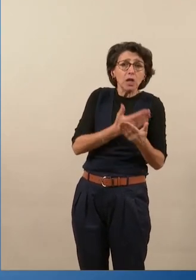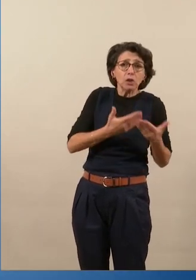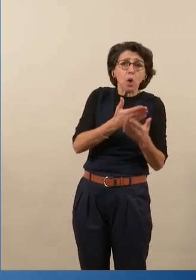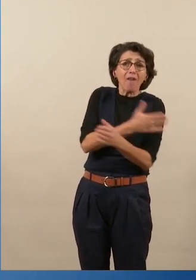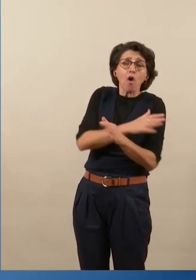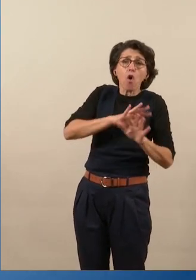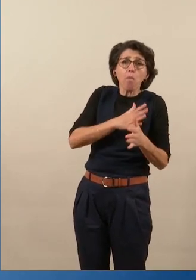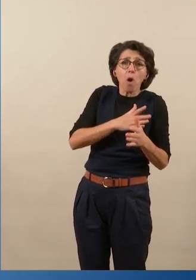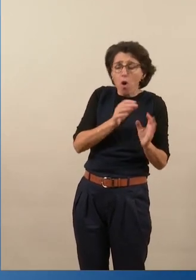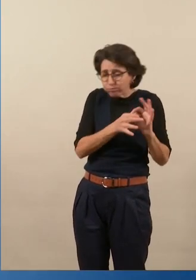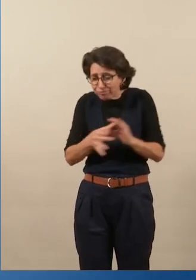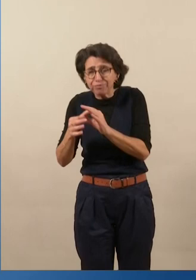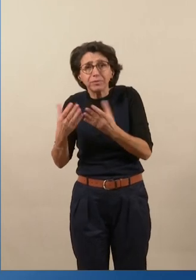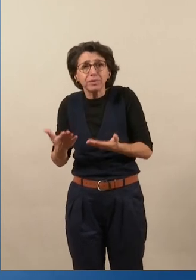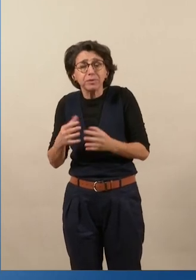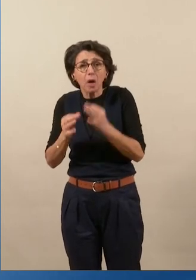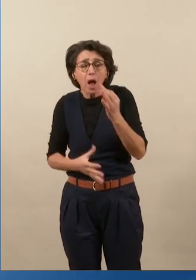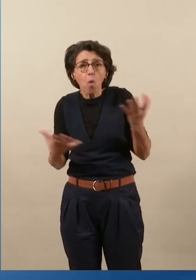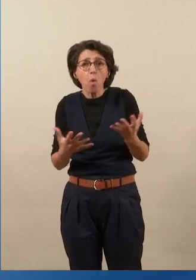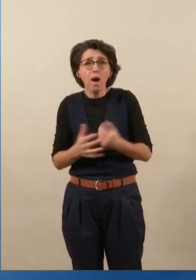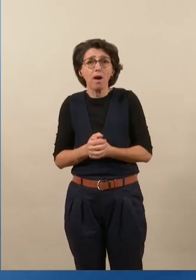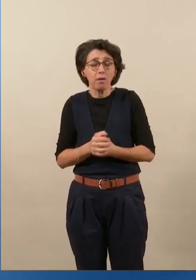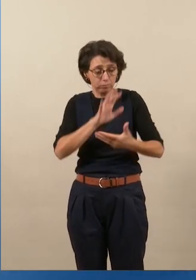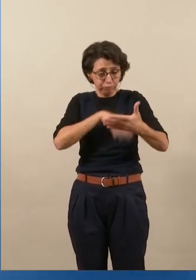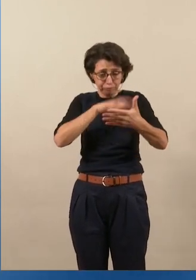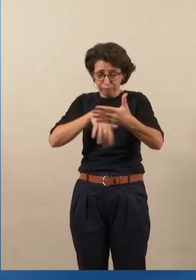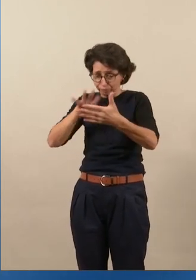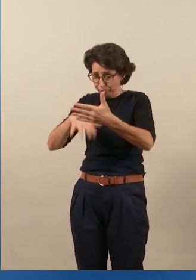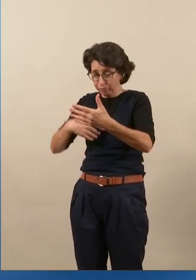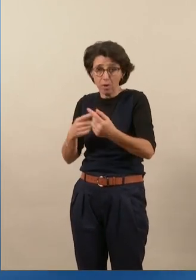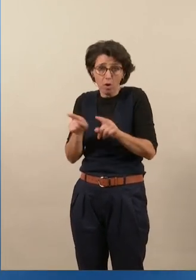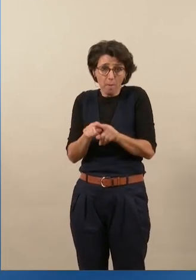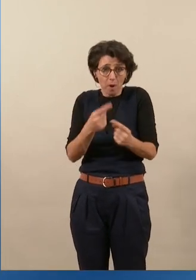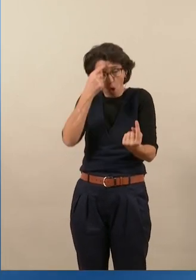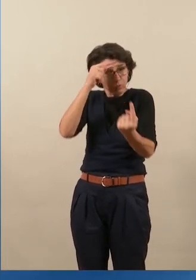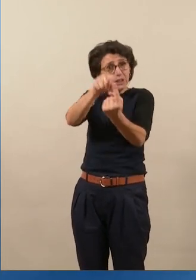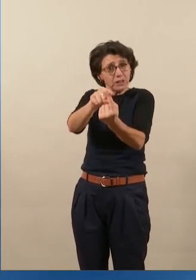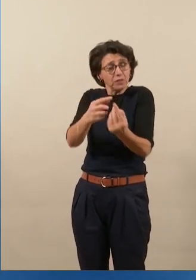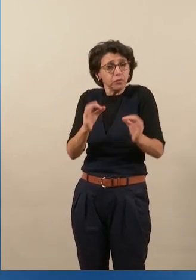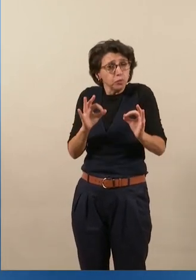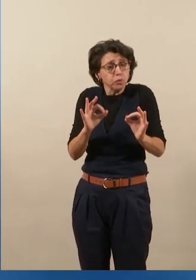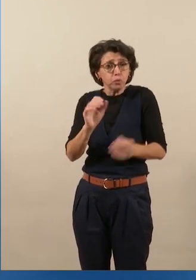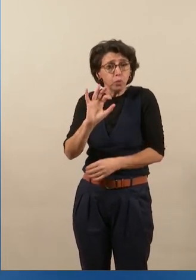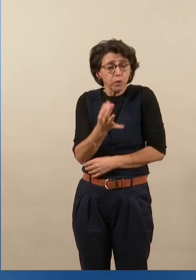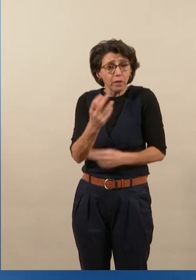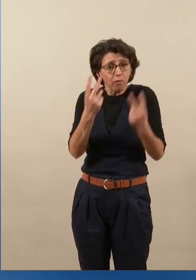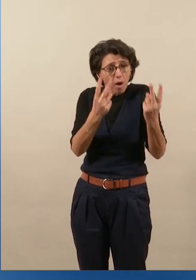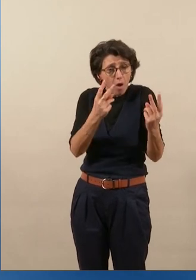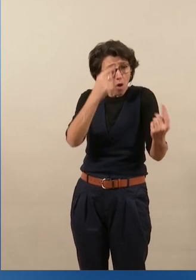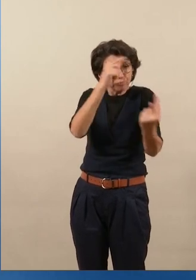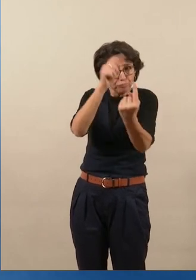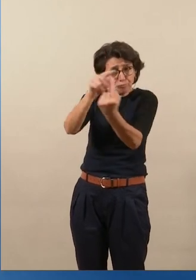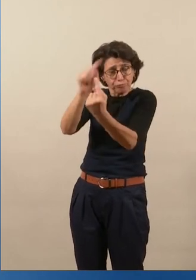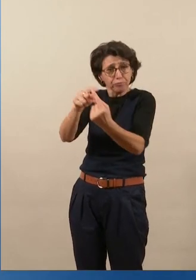ce rapport ressemble davantage à un ensemble d'objectifs certes nobles listés les uns après les autres